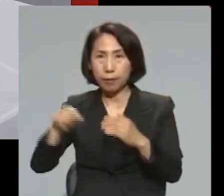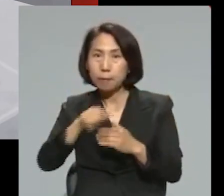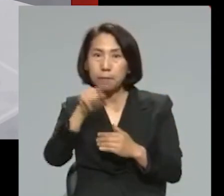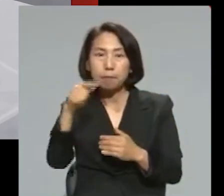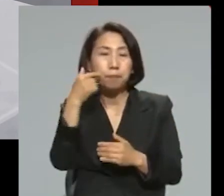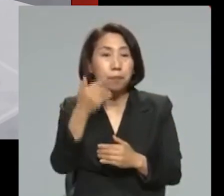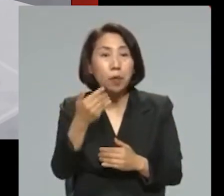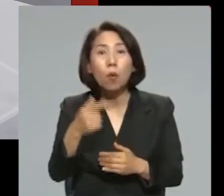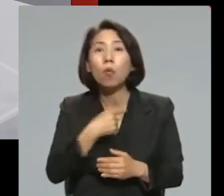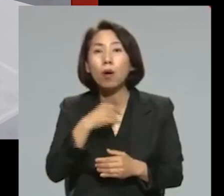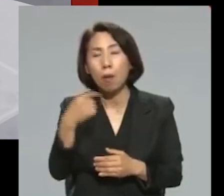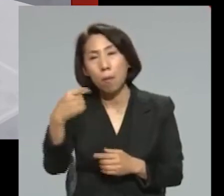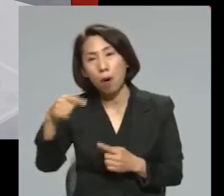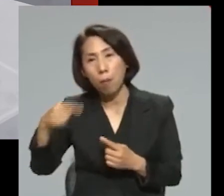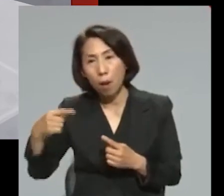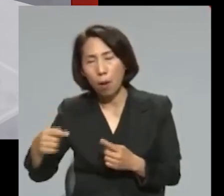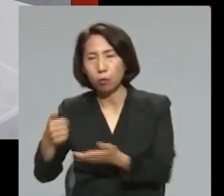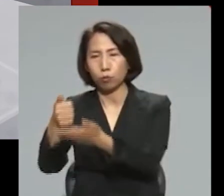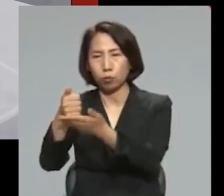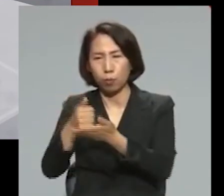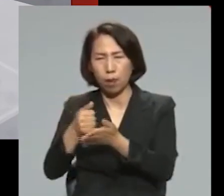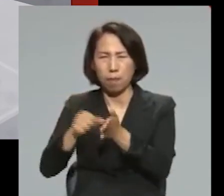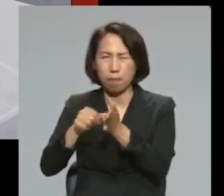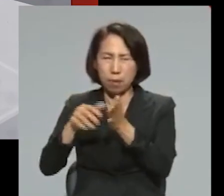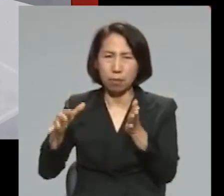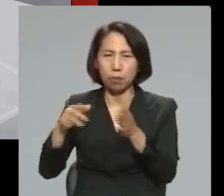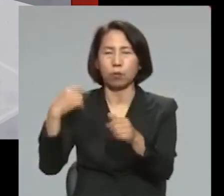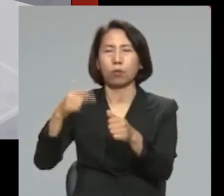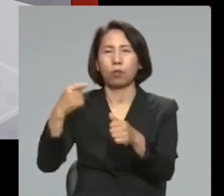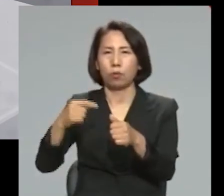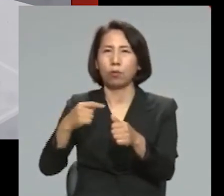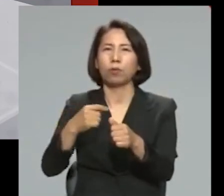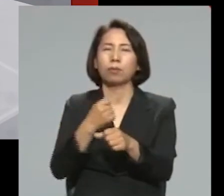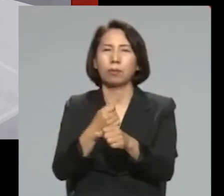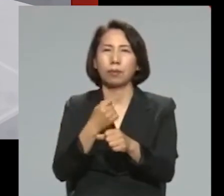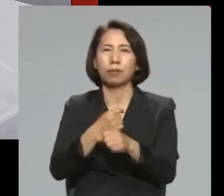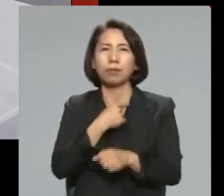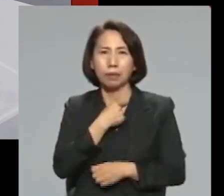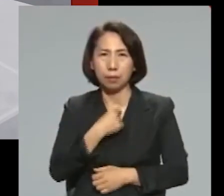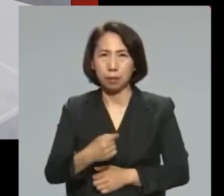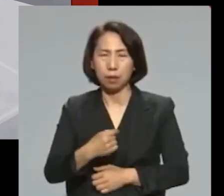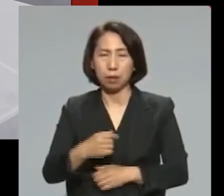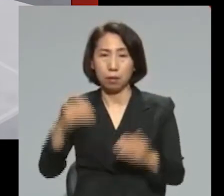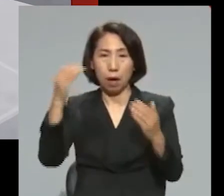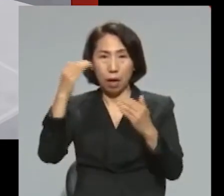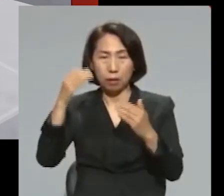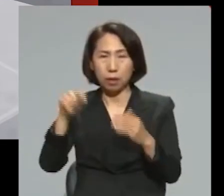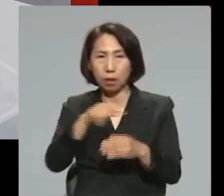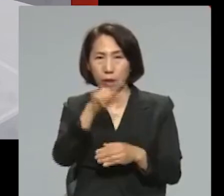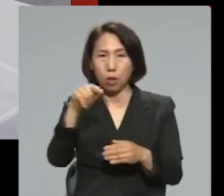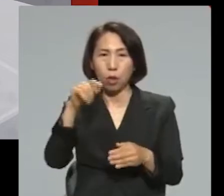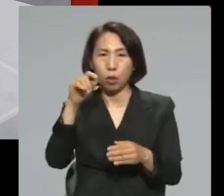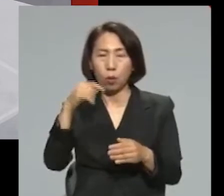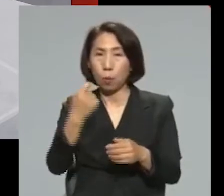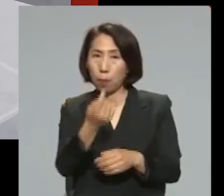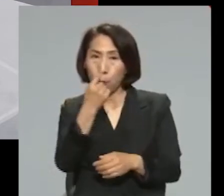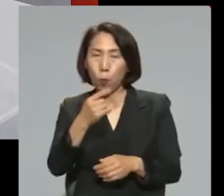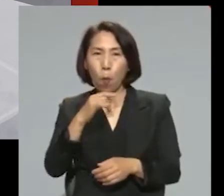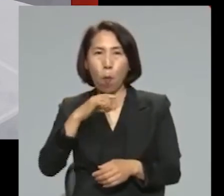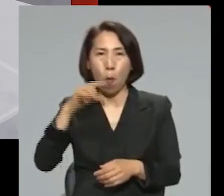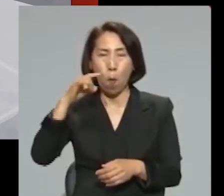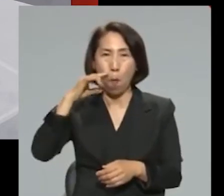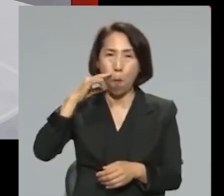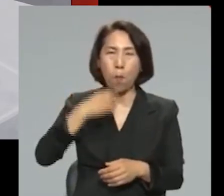원하는 초빙 명품 교육 프로그램을 운영을 하겠습니다. 학생들이 교육에 흥미를 가져야만이 효과가